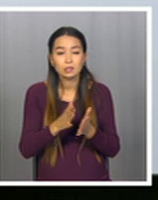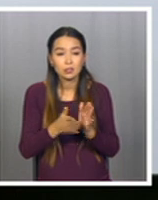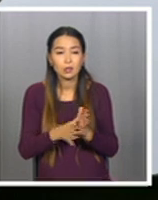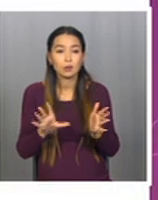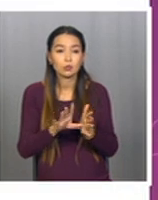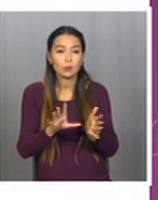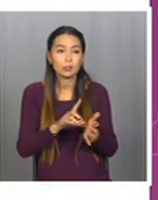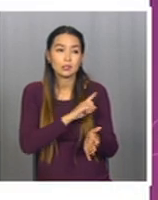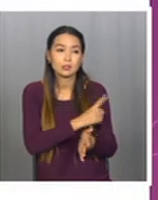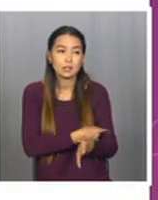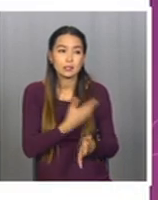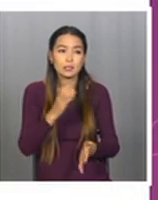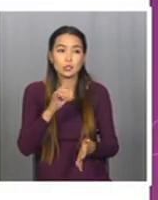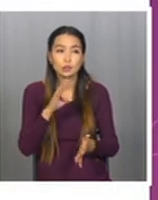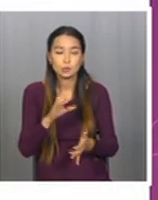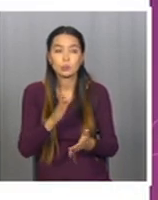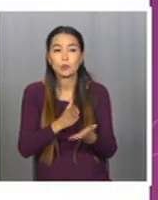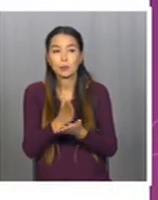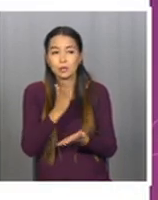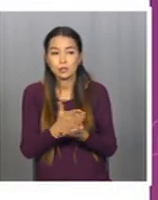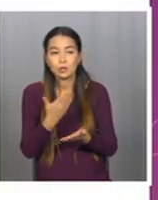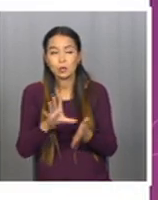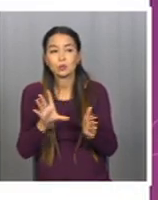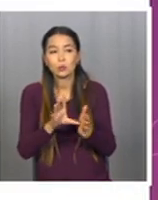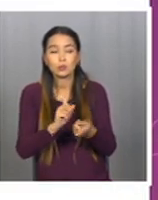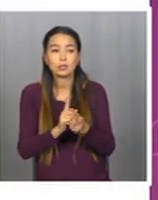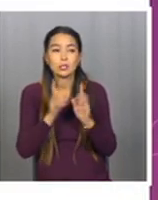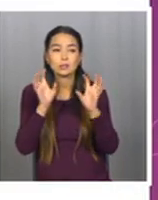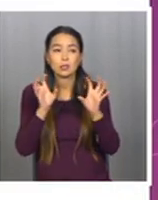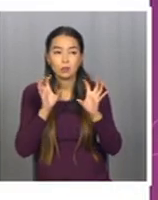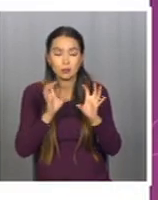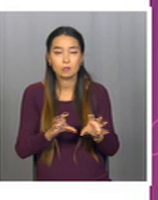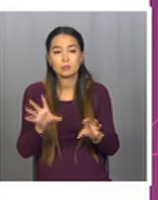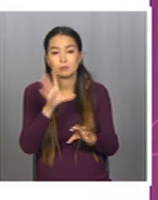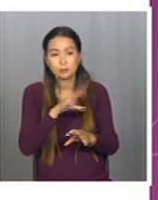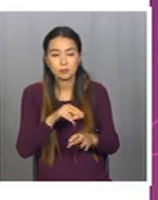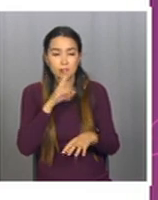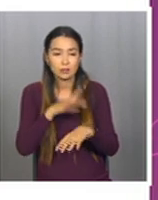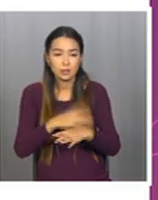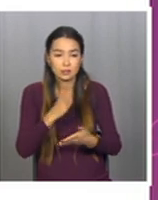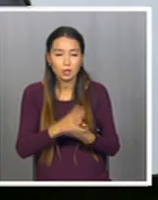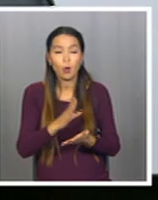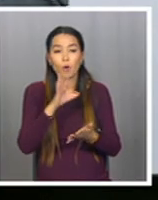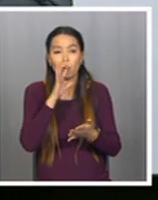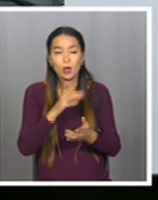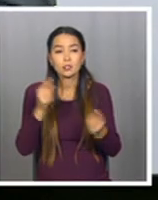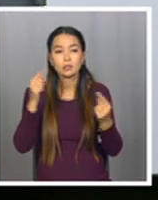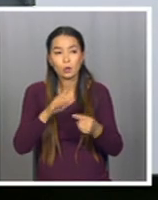заңына бағынып тұр. Сондықтан да тоқ күшінің өзгеру заңдылығын, яғни тоқ күші уақытқа тәуелді тең болады. Тоқ